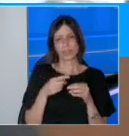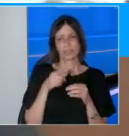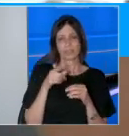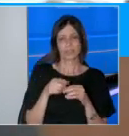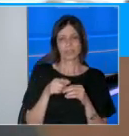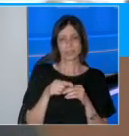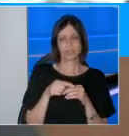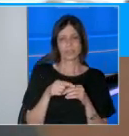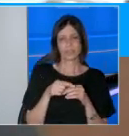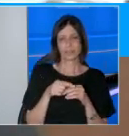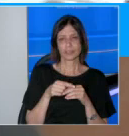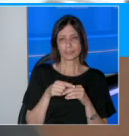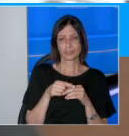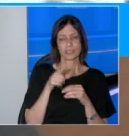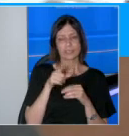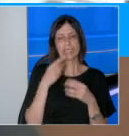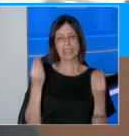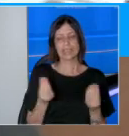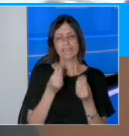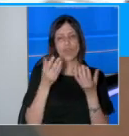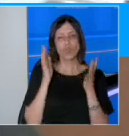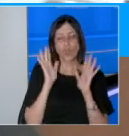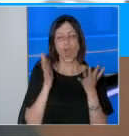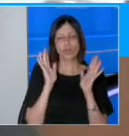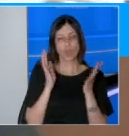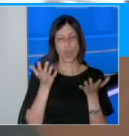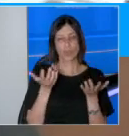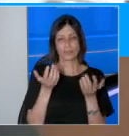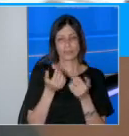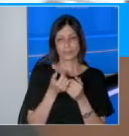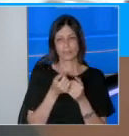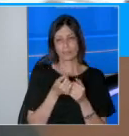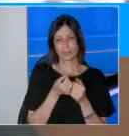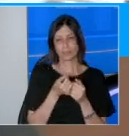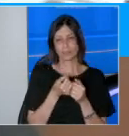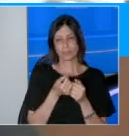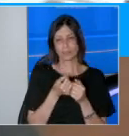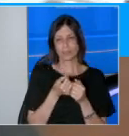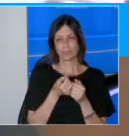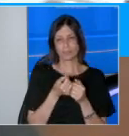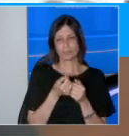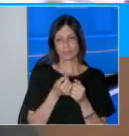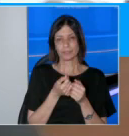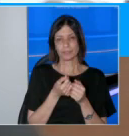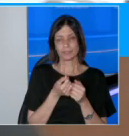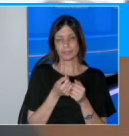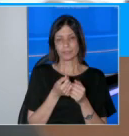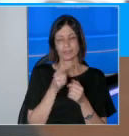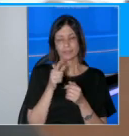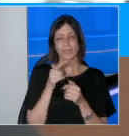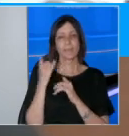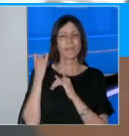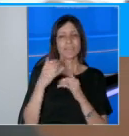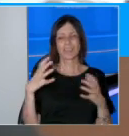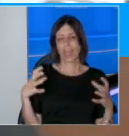זה דבר נורא, וזה זה מכניס את העם